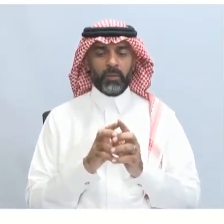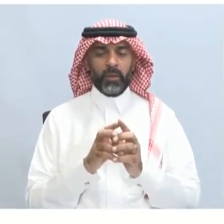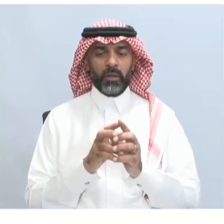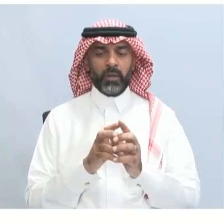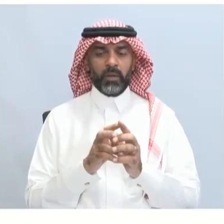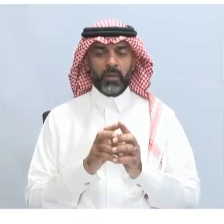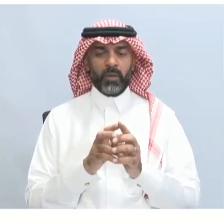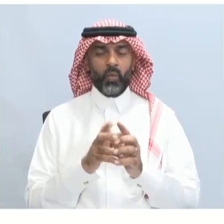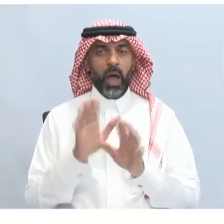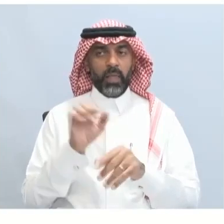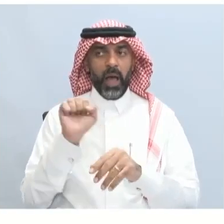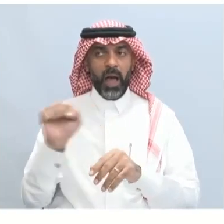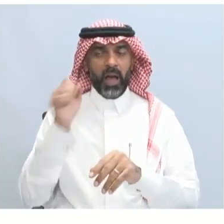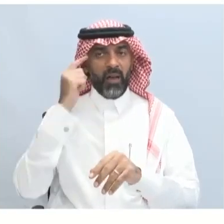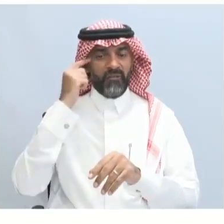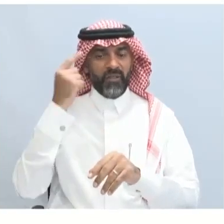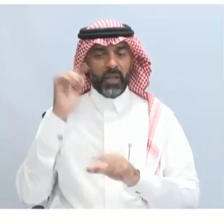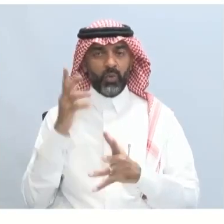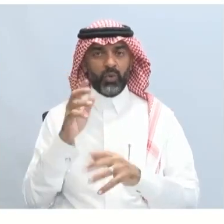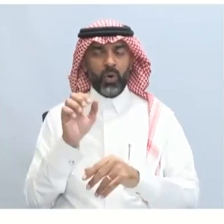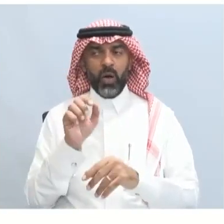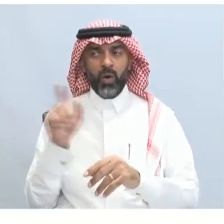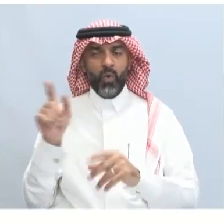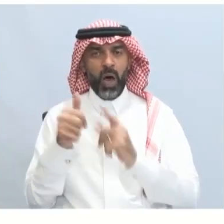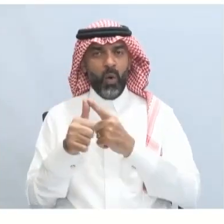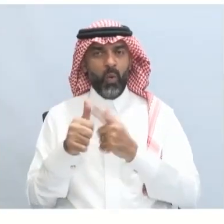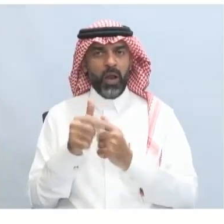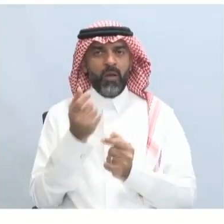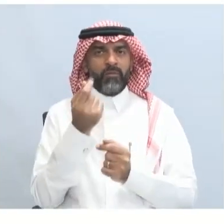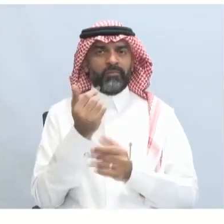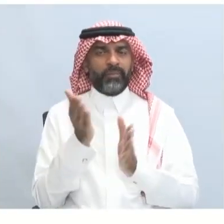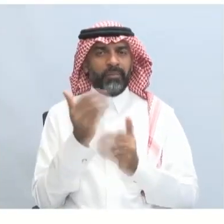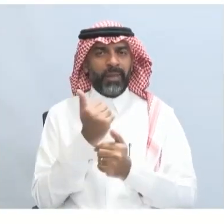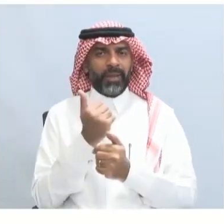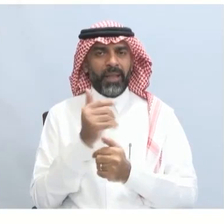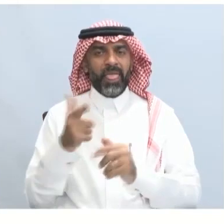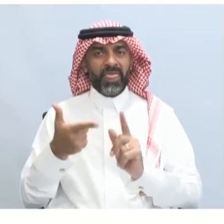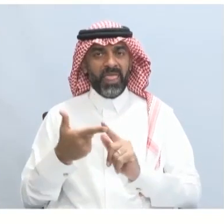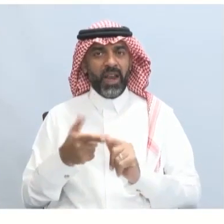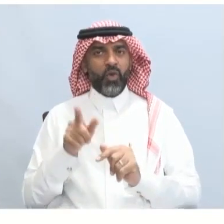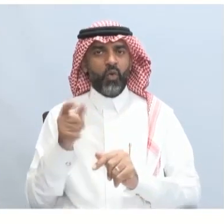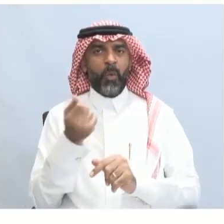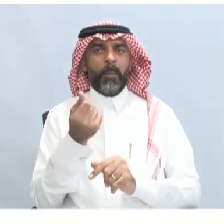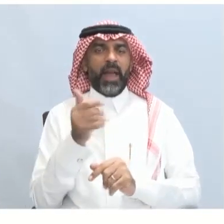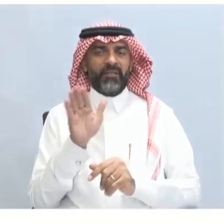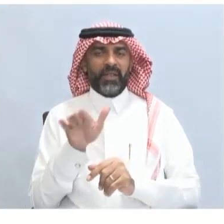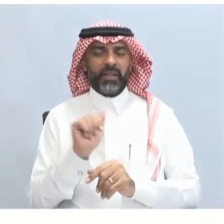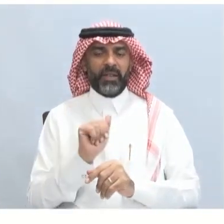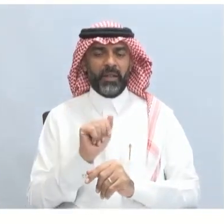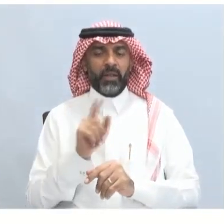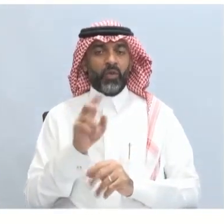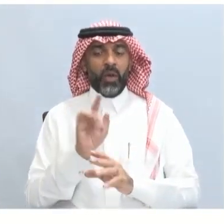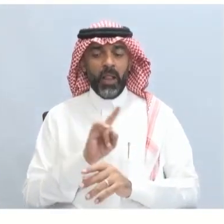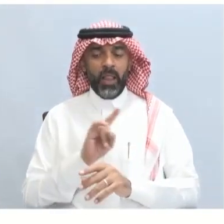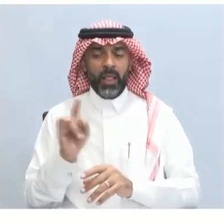الاول هما العنصر الاول هو العنصر غير المالي والعنصر الاخر وهو العنصر المالي والعنصر غير